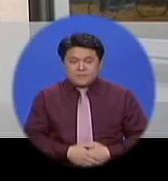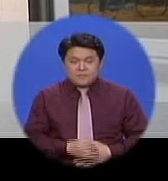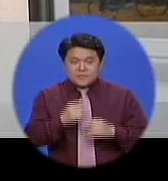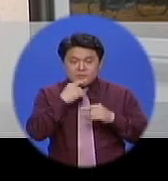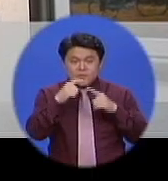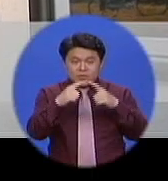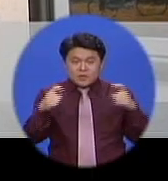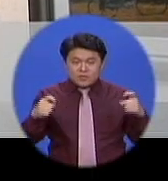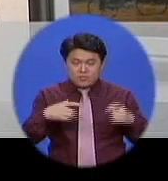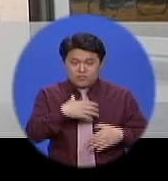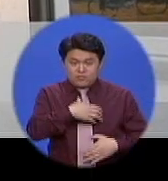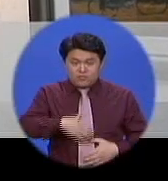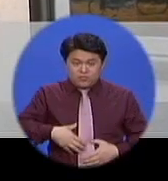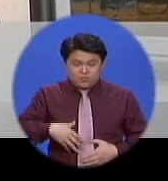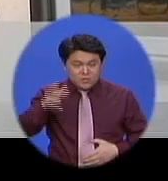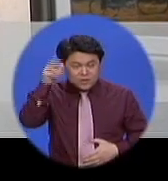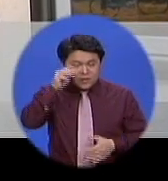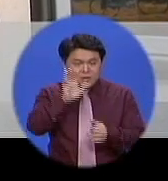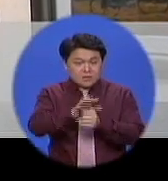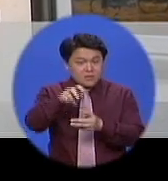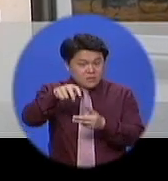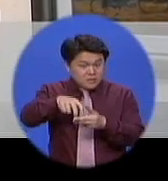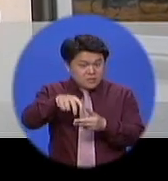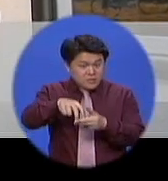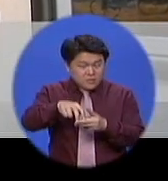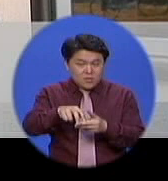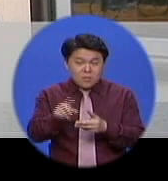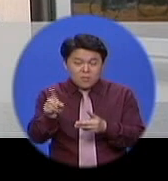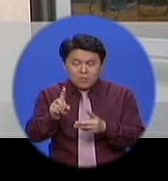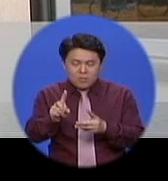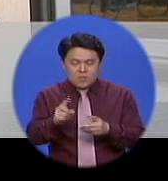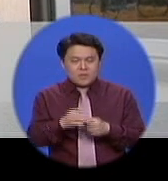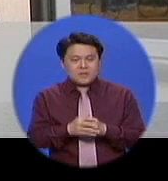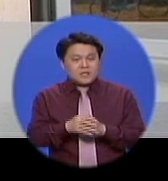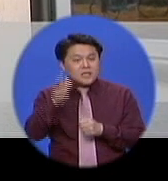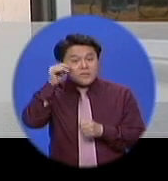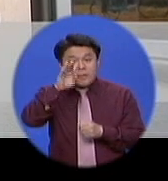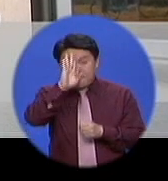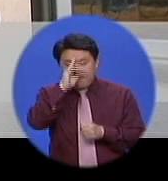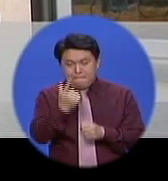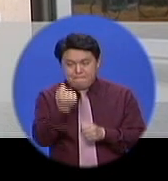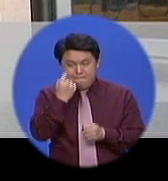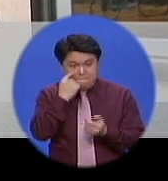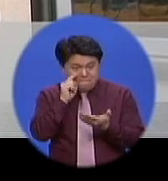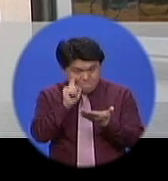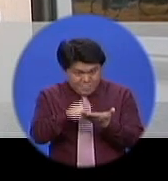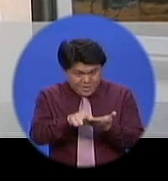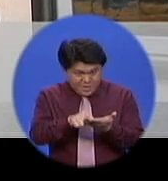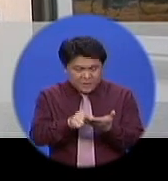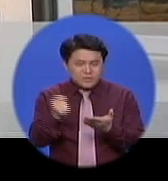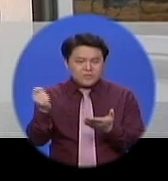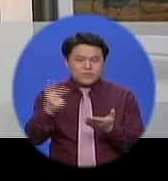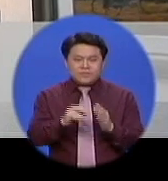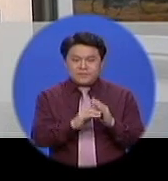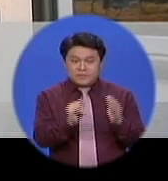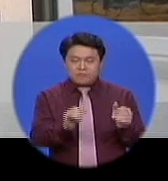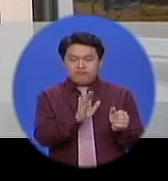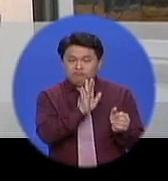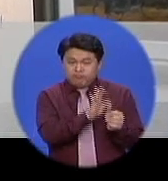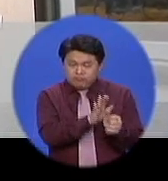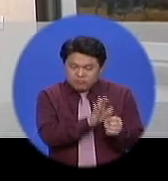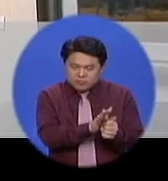동대문구 치매지원센터가 동대문구에서 치매 조기 발견, 또 가족들